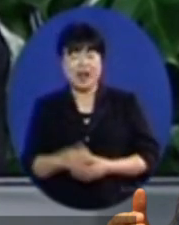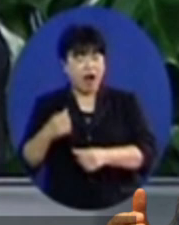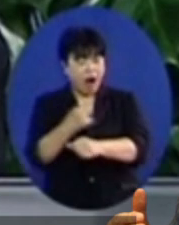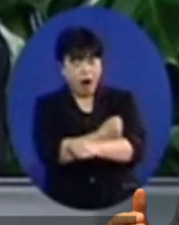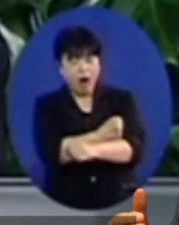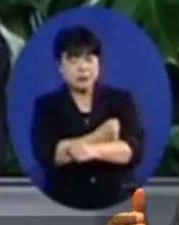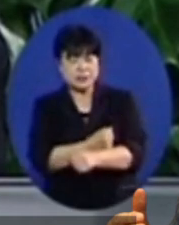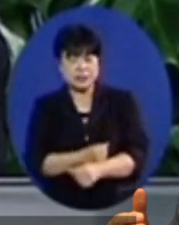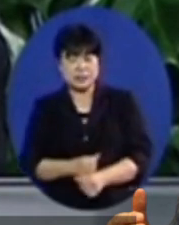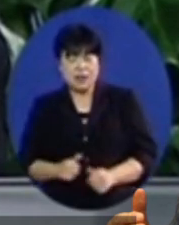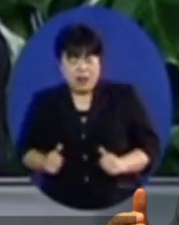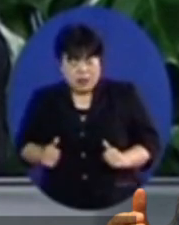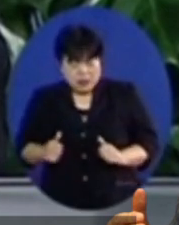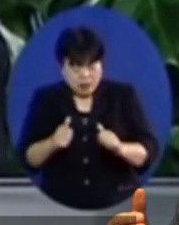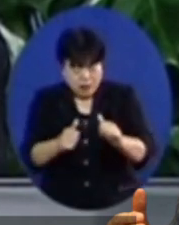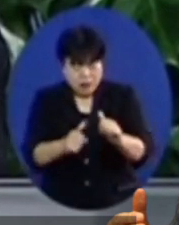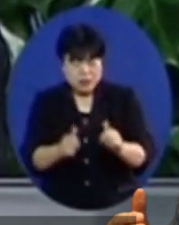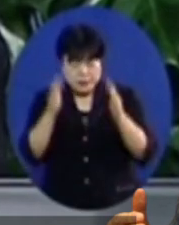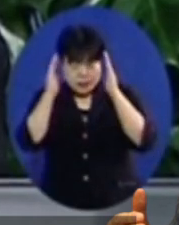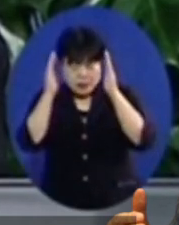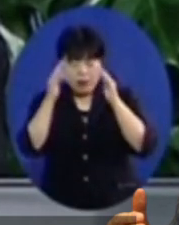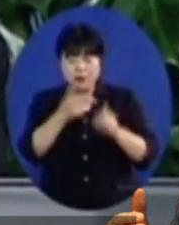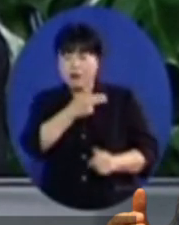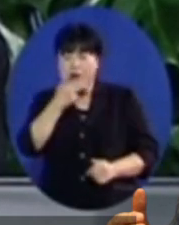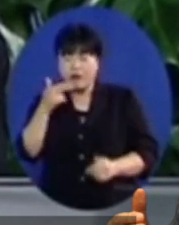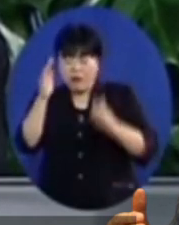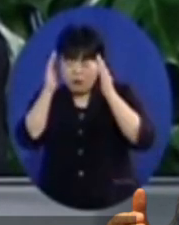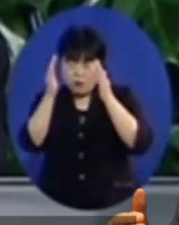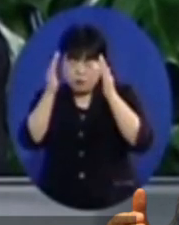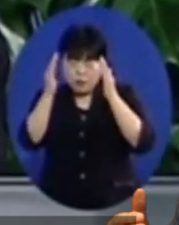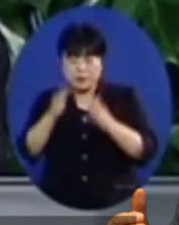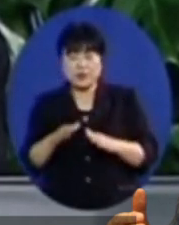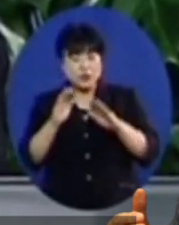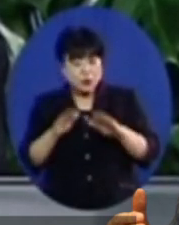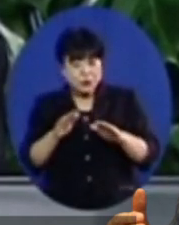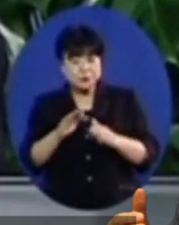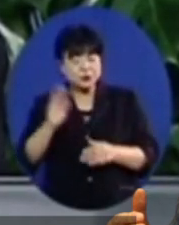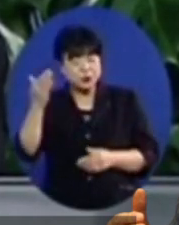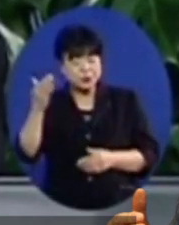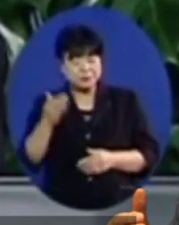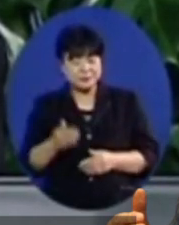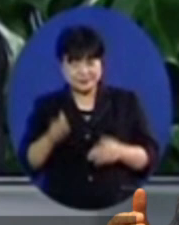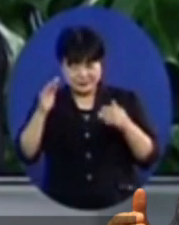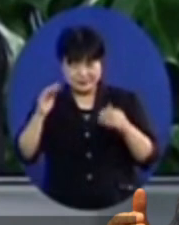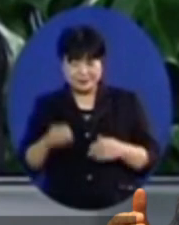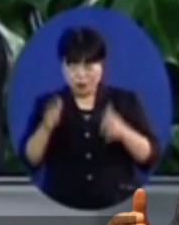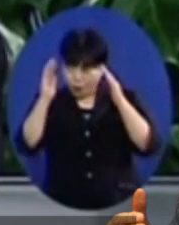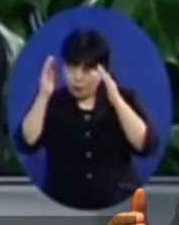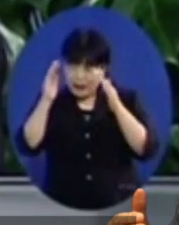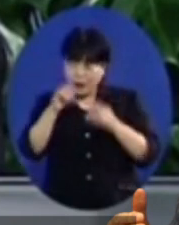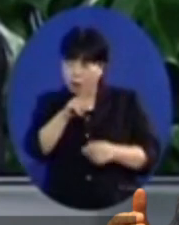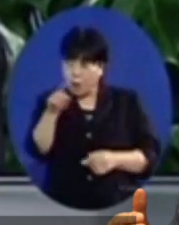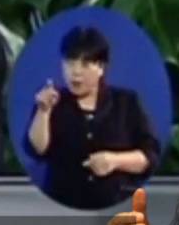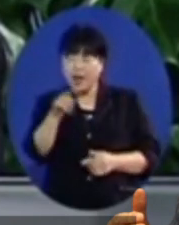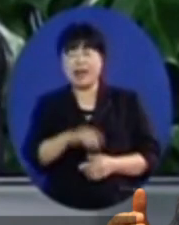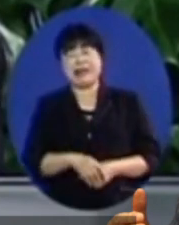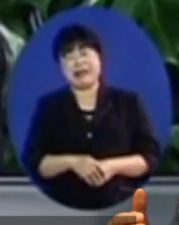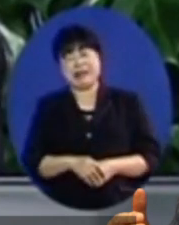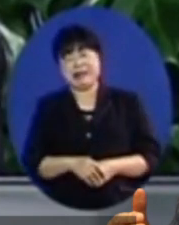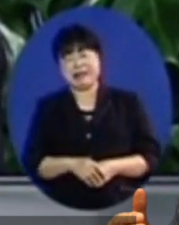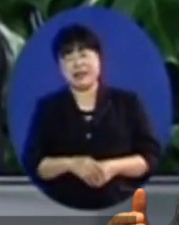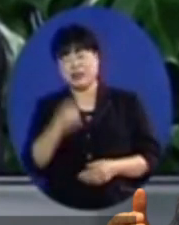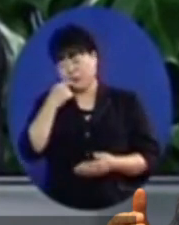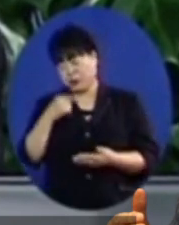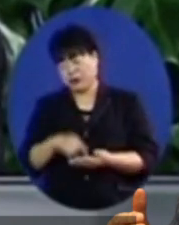엄청난 열심으로 공부했습니다. 요사이 애들 공부하는 거는 그건 호화로운 사실스러운